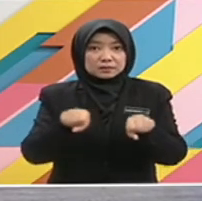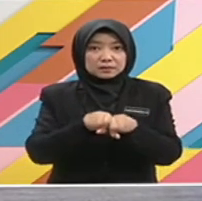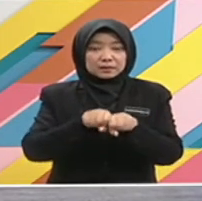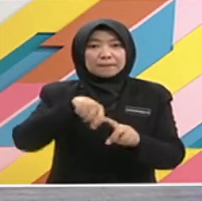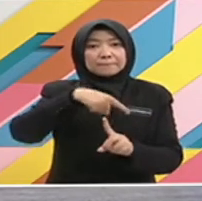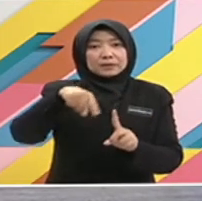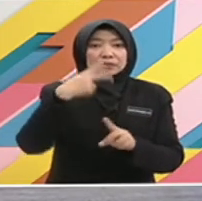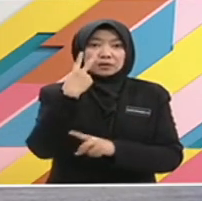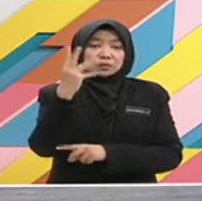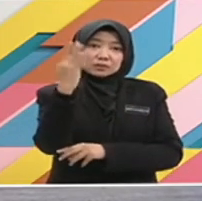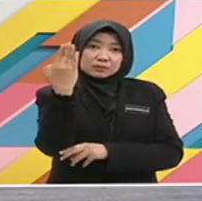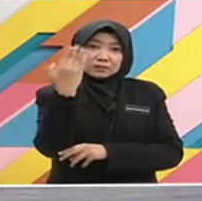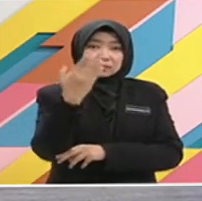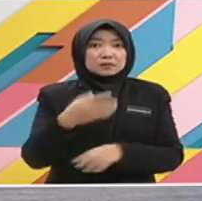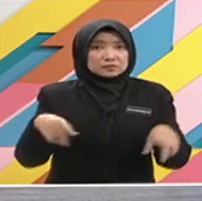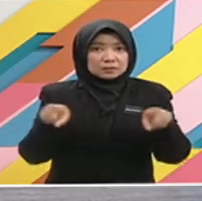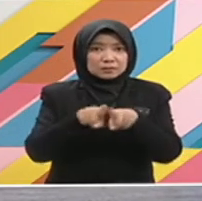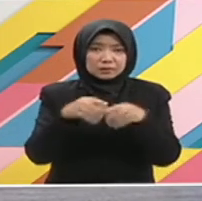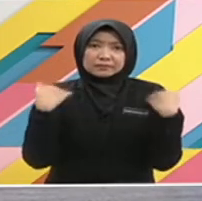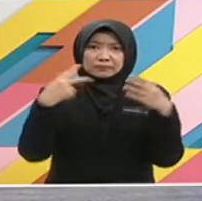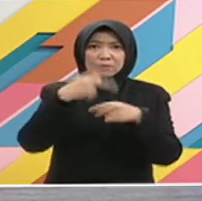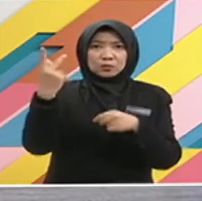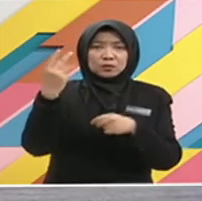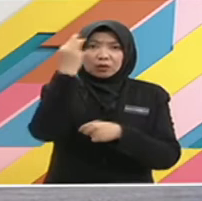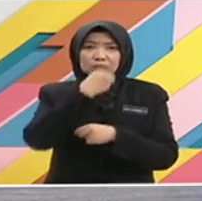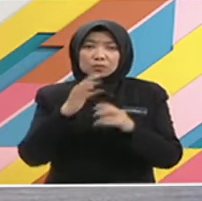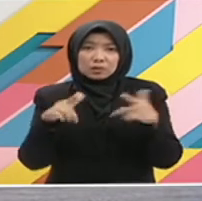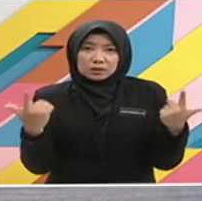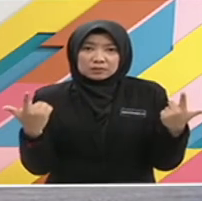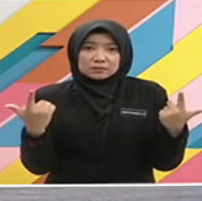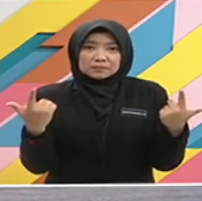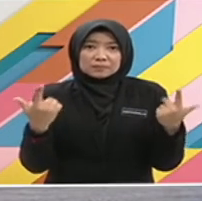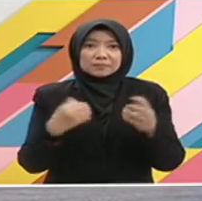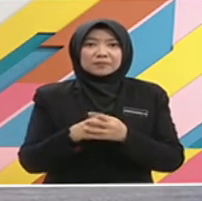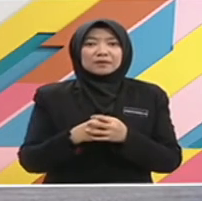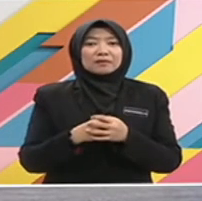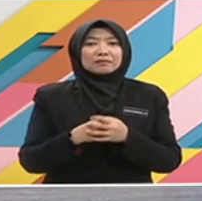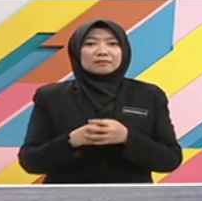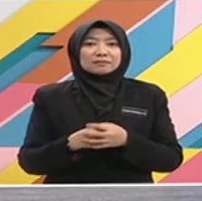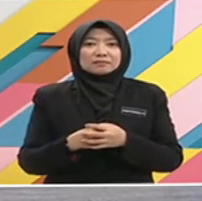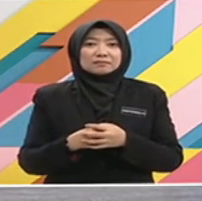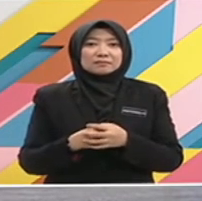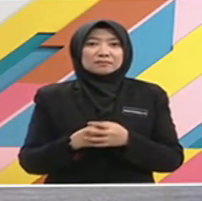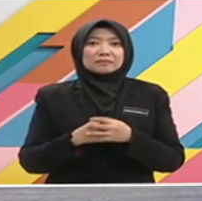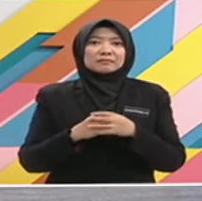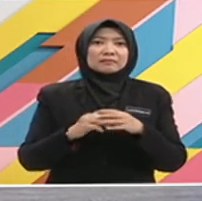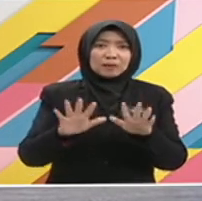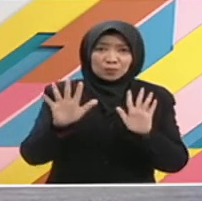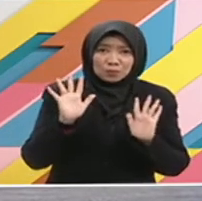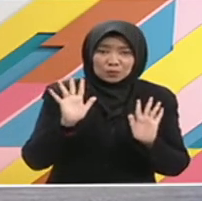kan sama muka kita. Ada tak tiba-tiba keluar muka Aiman ke? Takutlah cikgu, kalau keluar muka Aiman saya rasa saya perlu tukar cermin